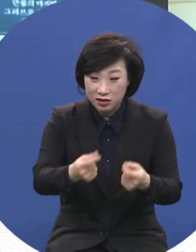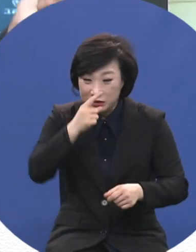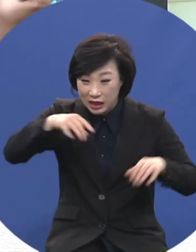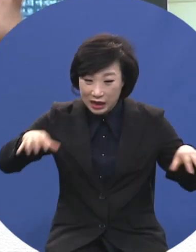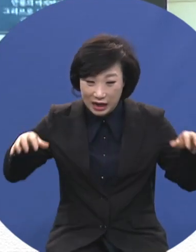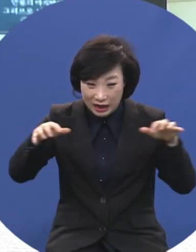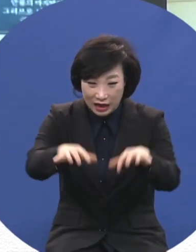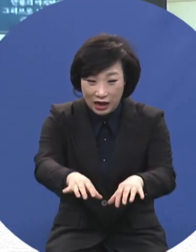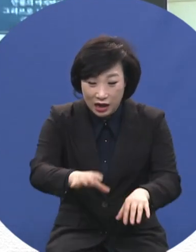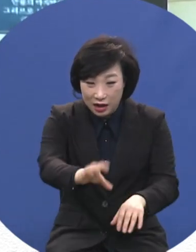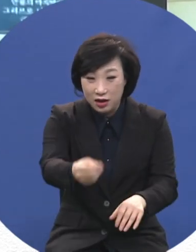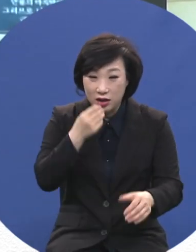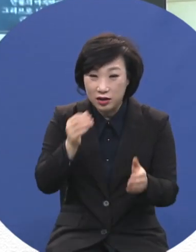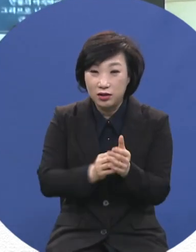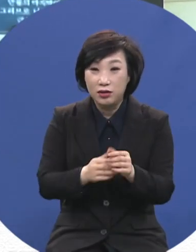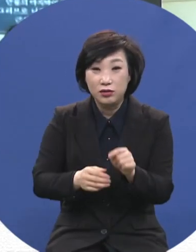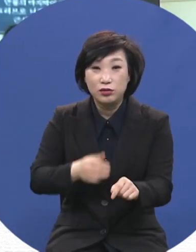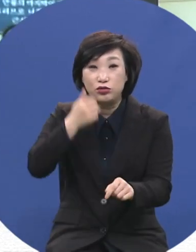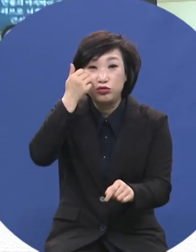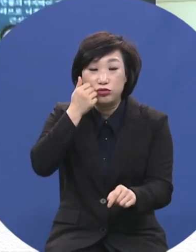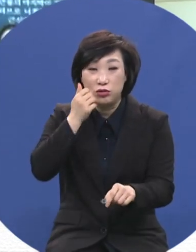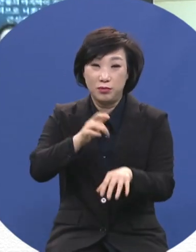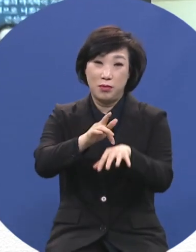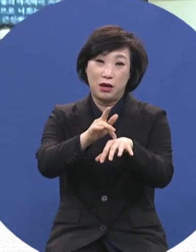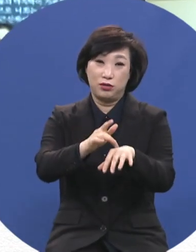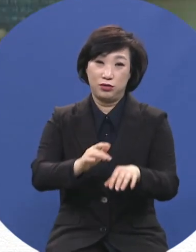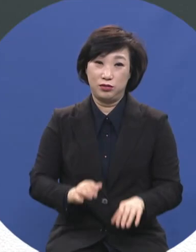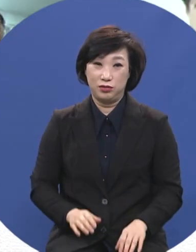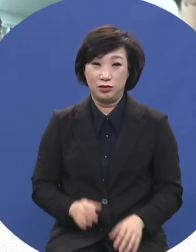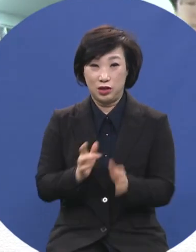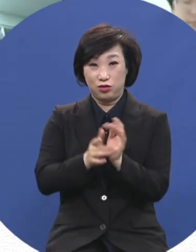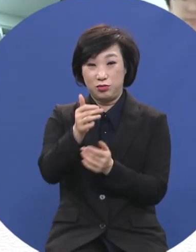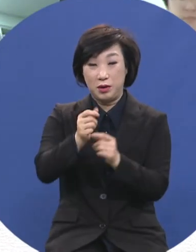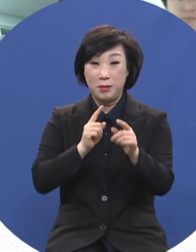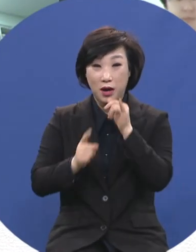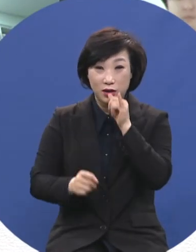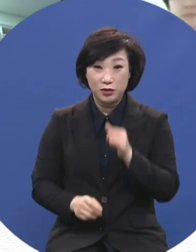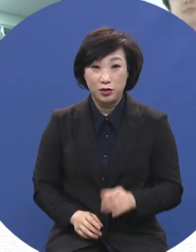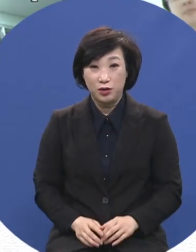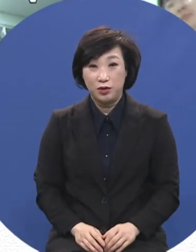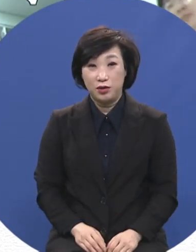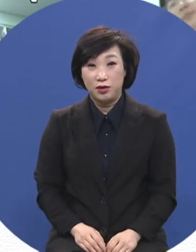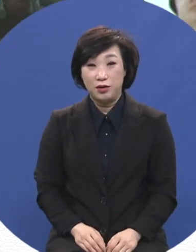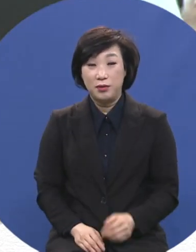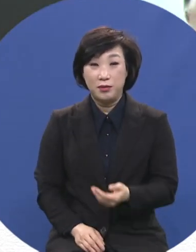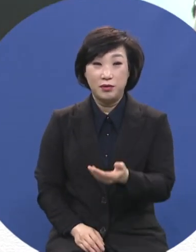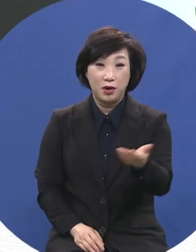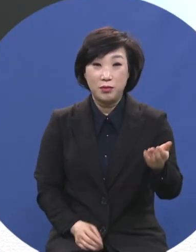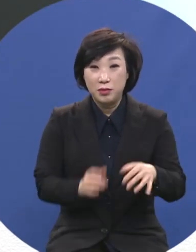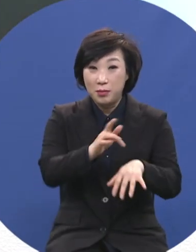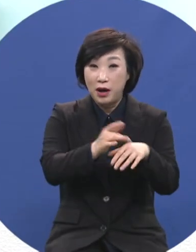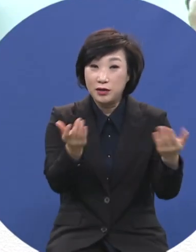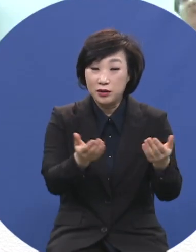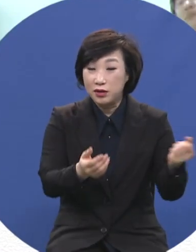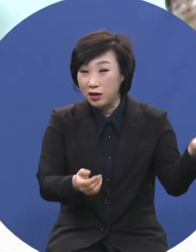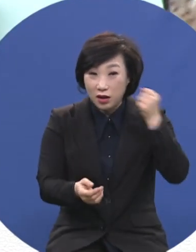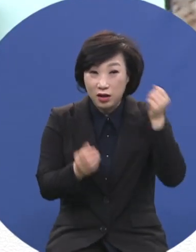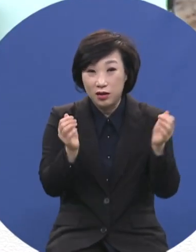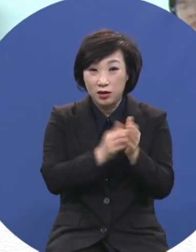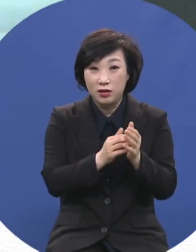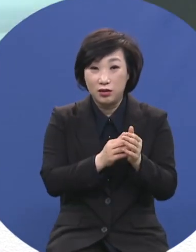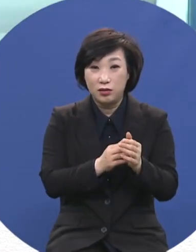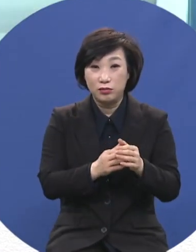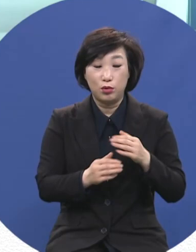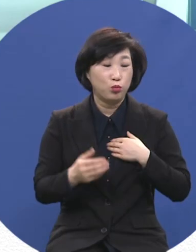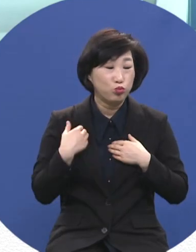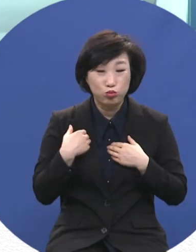먹어버렸냐? 마귀가. 그렇다고 예수님 말씀하셨어. 마귀에게 당하고도